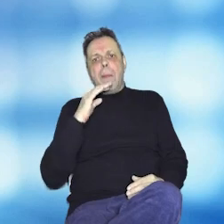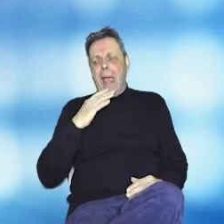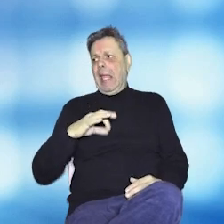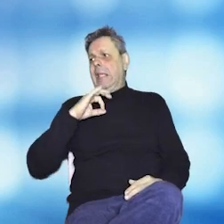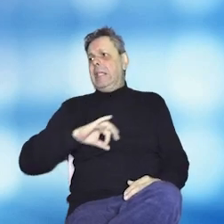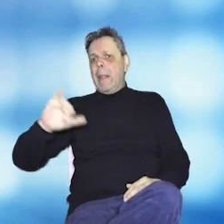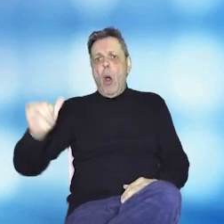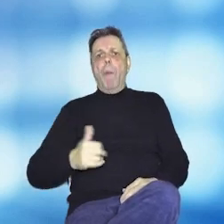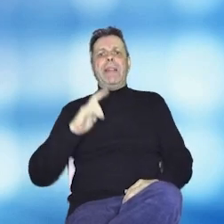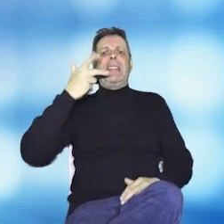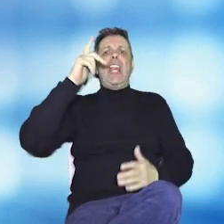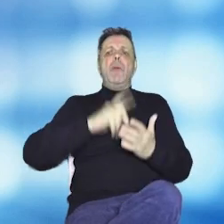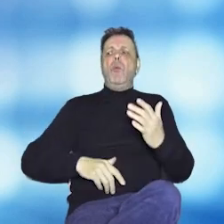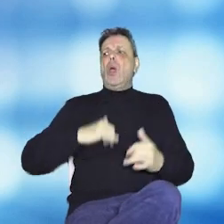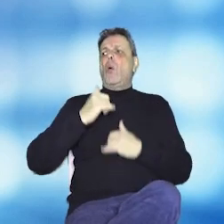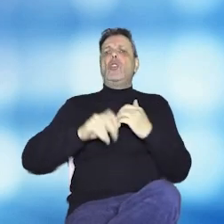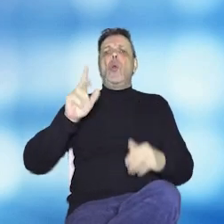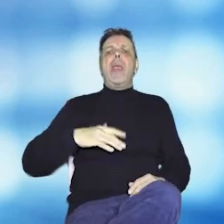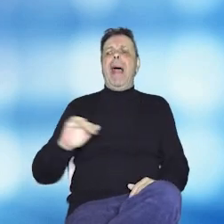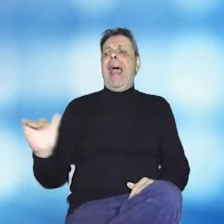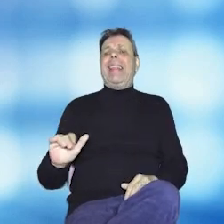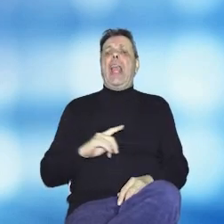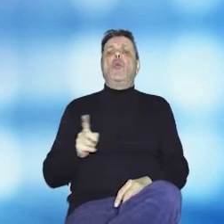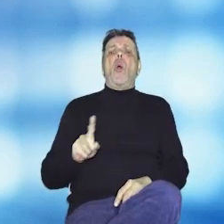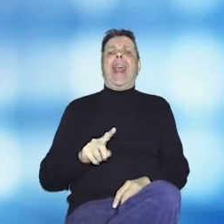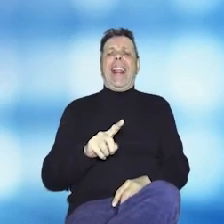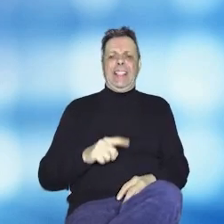evo sin mi opet treći put u godini ima dječju glistu.